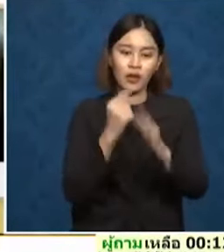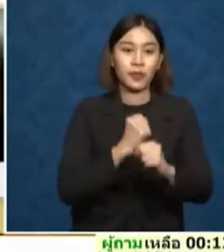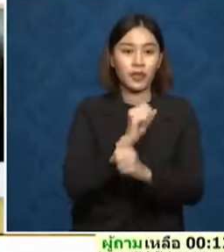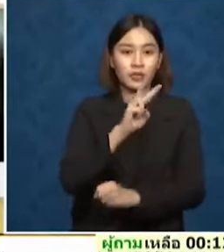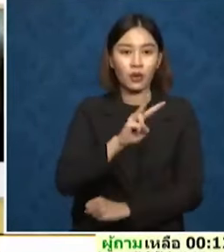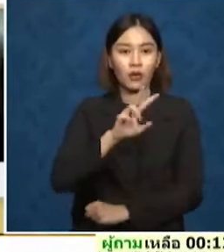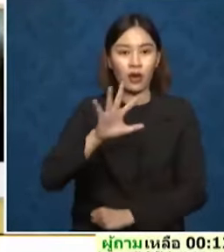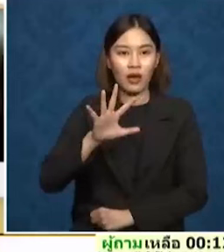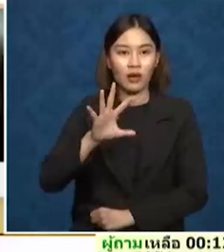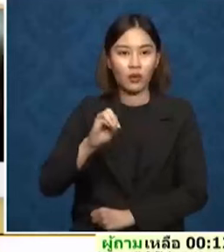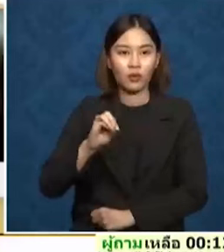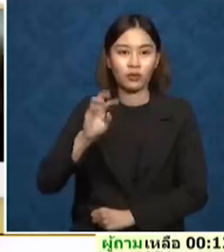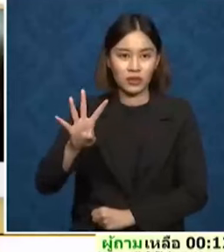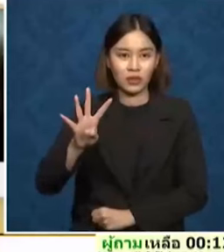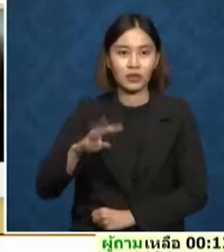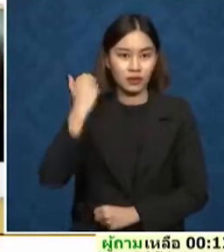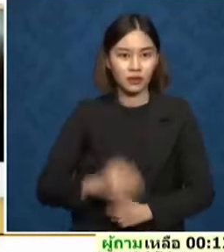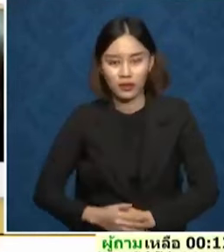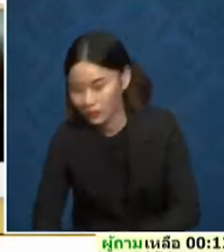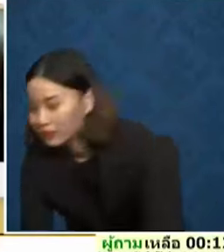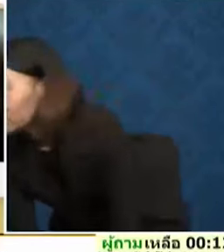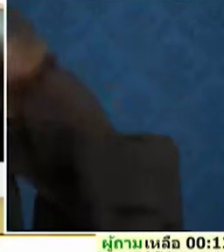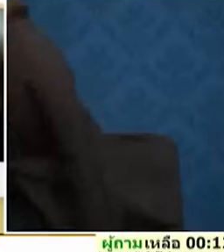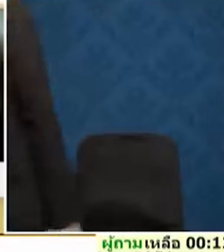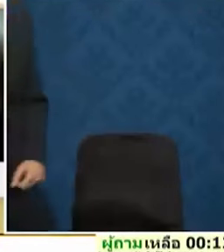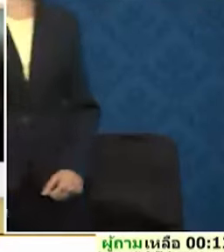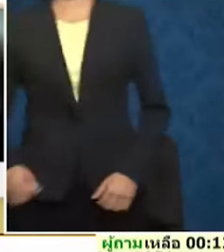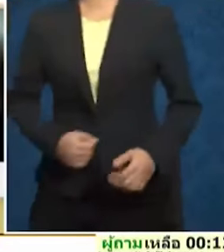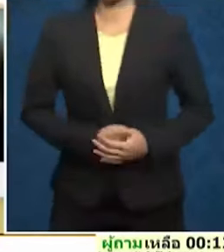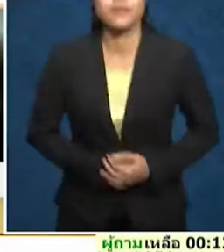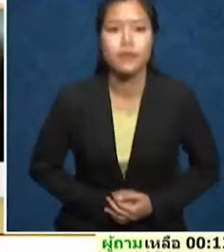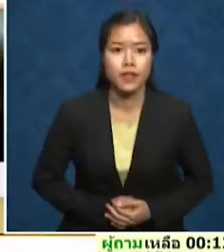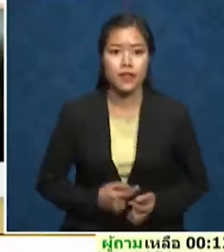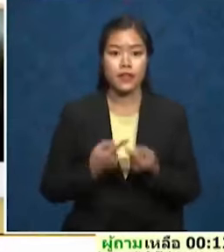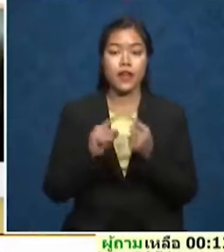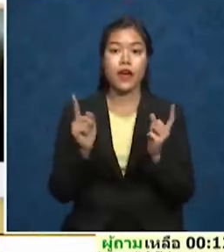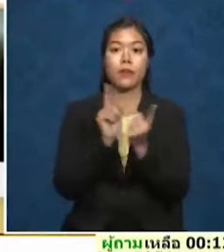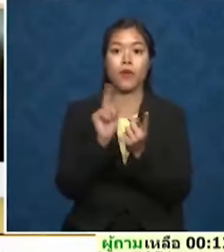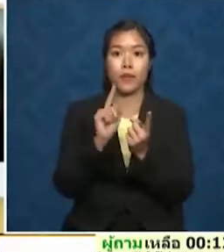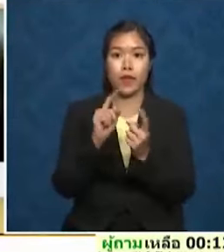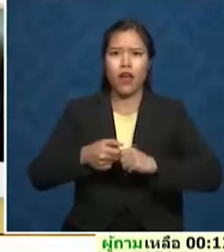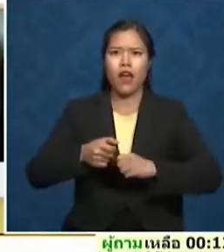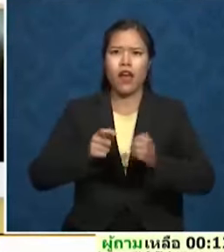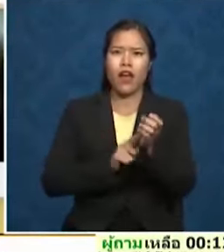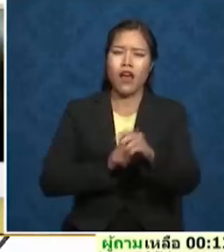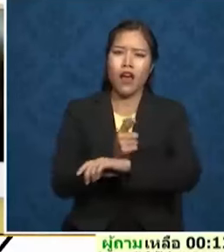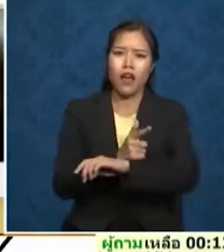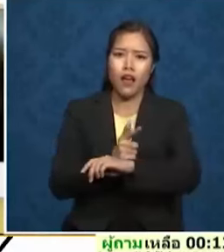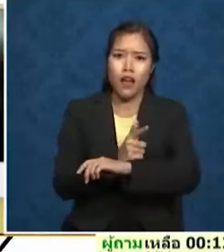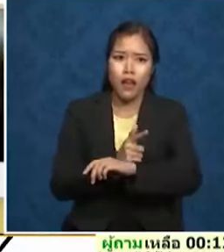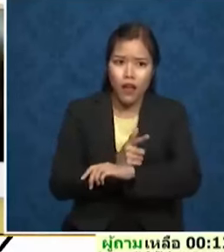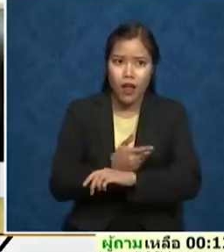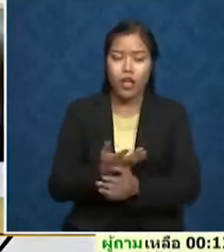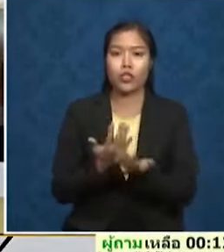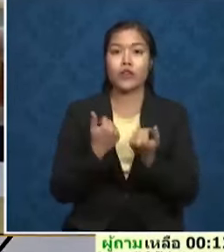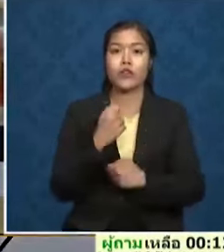พ.ศ. 2564ที่ผ่านมาแต่ปรากฏว่าการก่อสร้างเกิดความล่าช้าเป็นอย่างมากจนกระทั่งบัดนี้